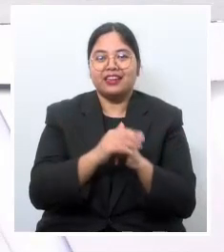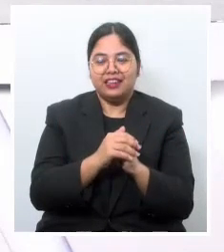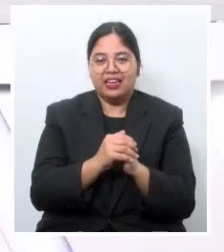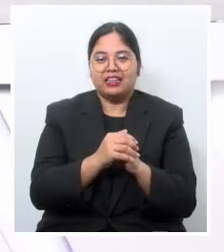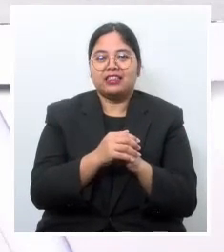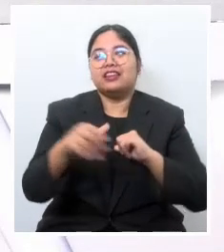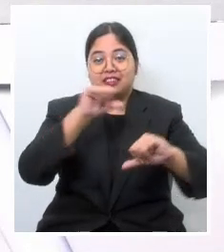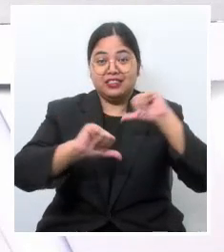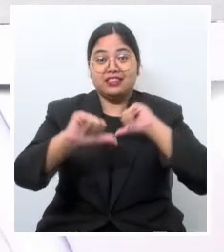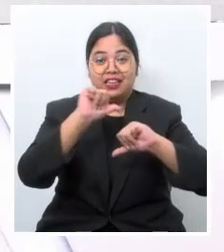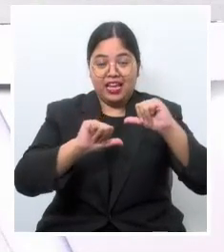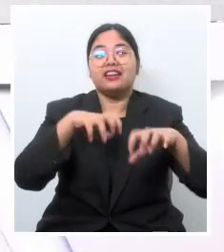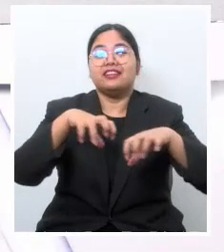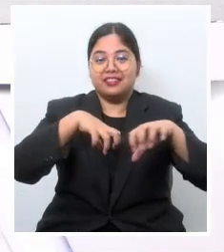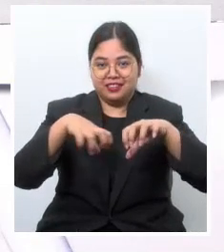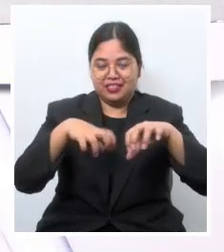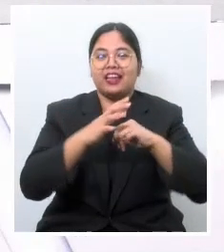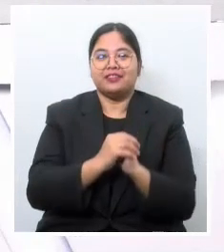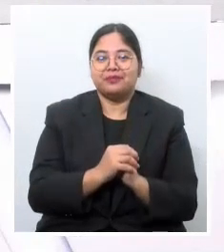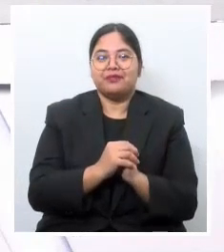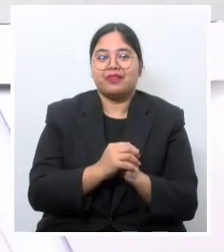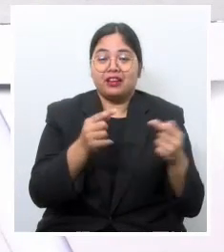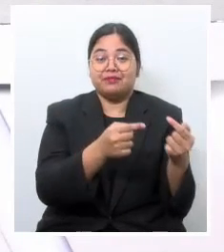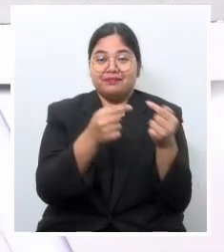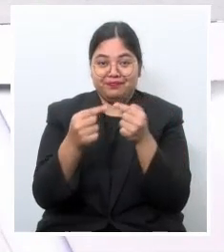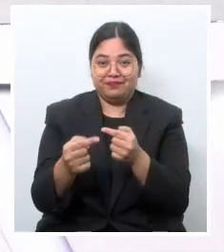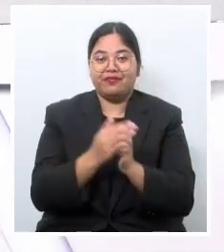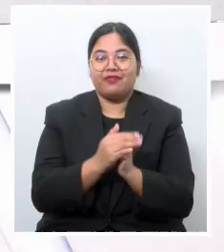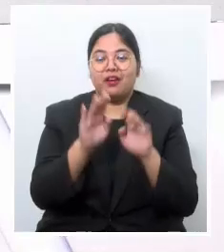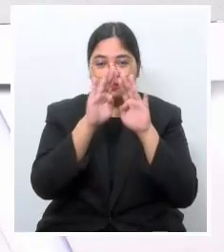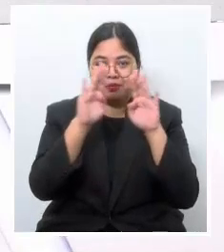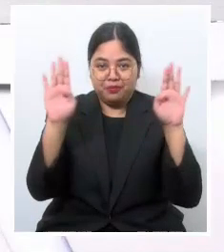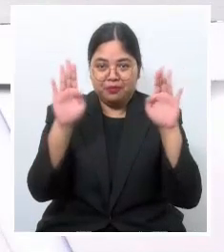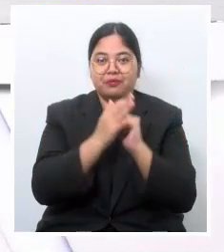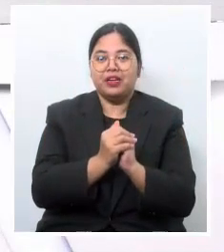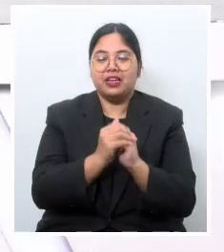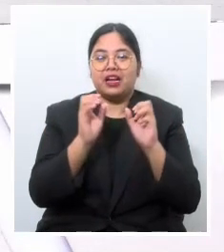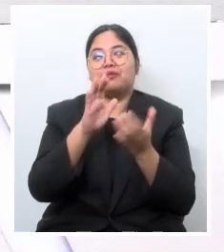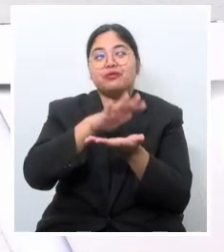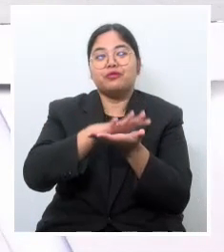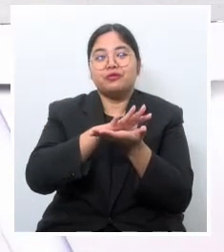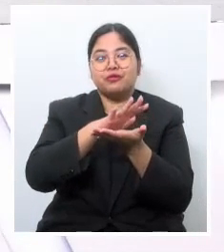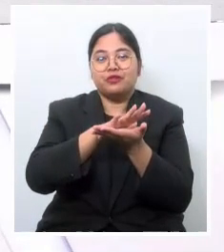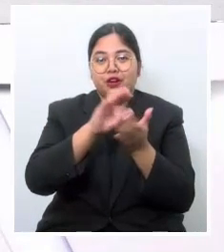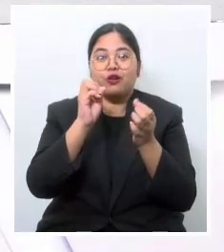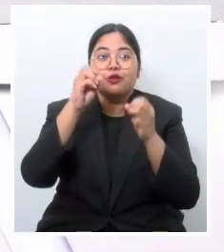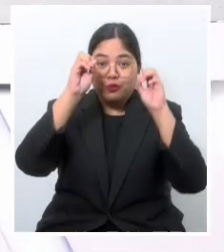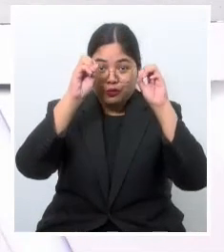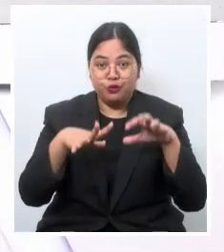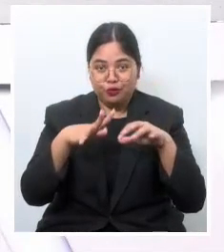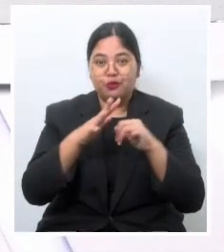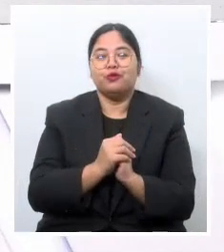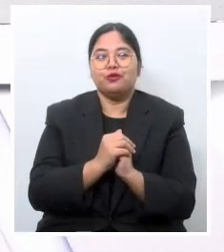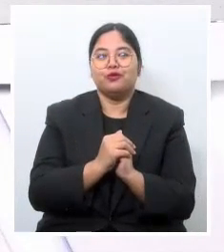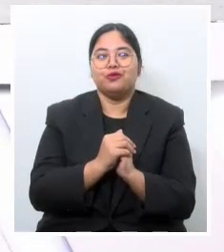ตอนจักกราวตารด้วยนะคะท่านผู้ชมคะเราไปต่อกันค่ะเปิดมุมมองกับครูอินฟูนะคะวันนี้จะเป็นกิจกรรมเรียน